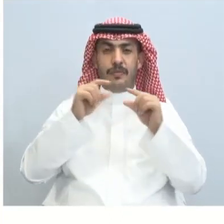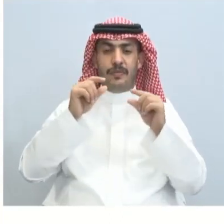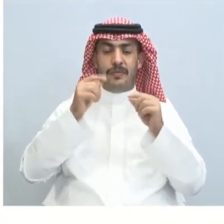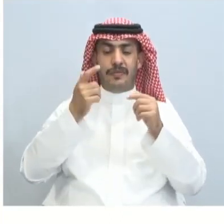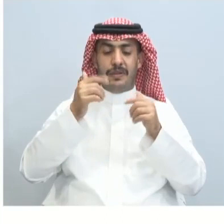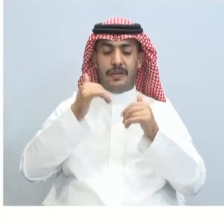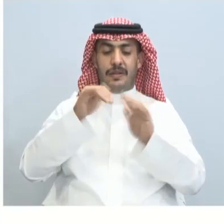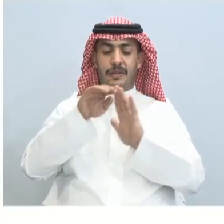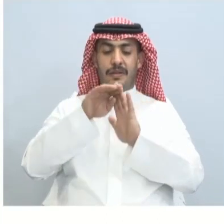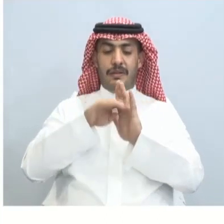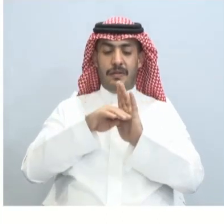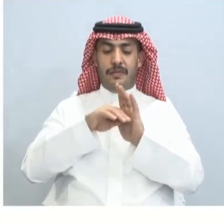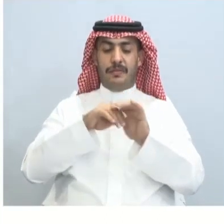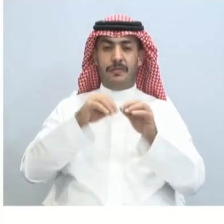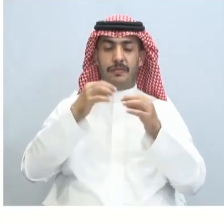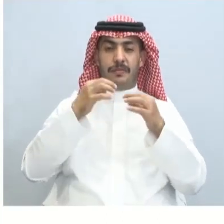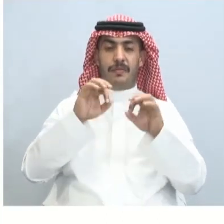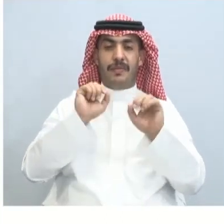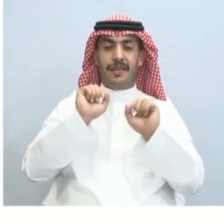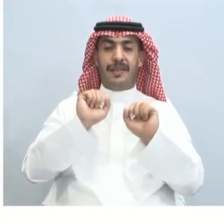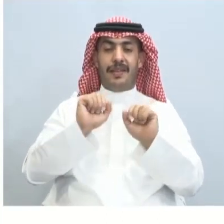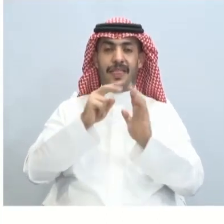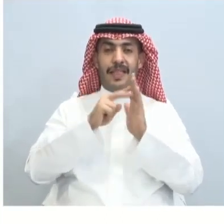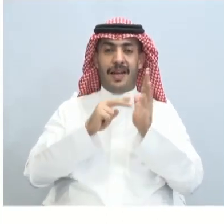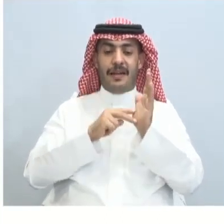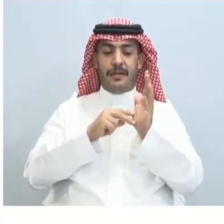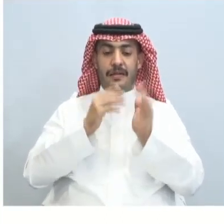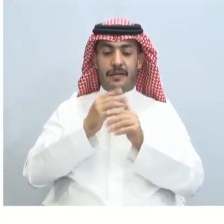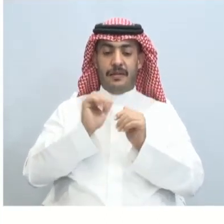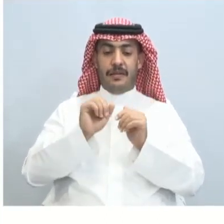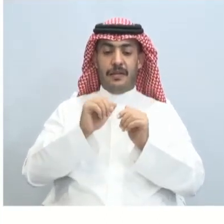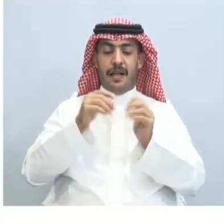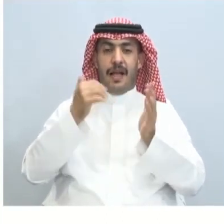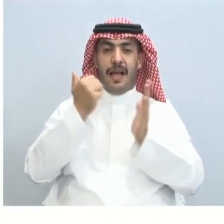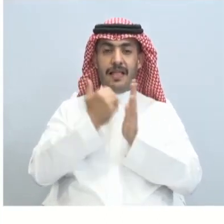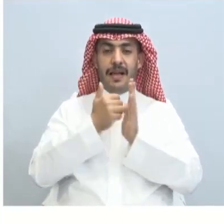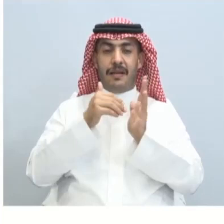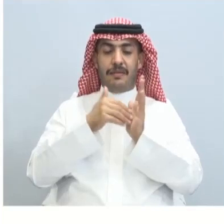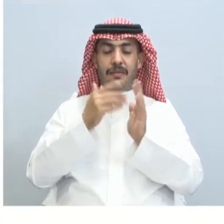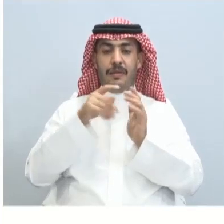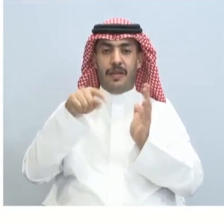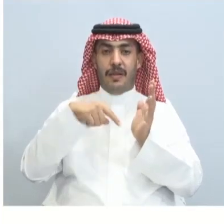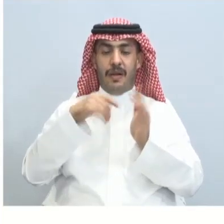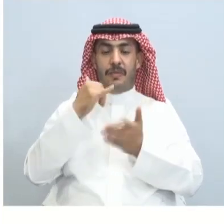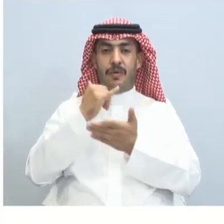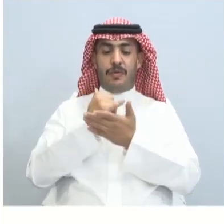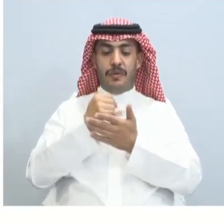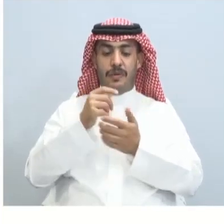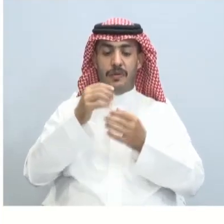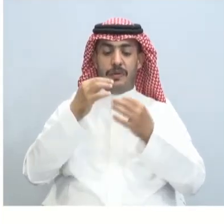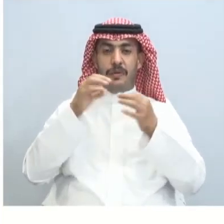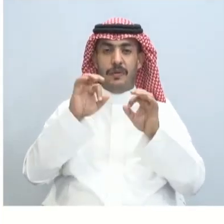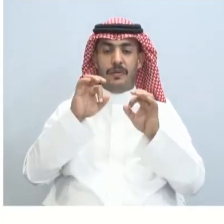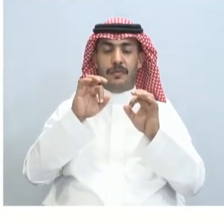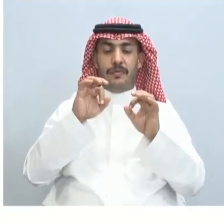جسم الرساله وهذا يتعلق في التقارير تحيه الختام اللقب الوظيفي وتوقيع المسؤول وقد